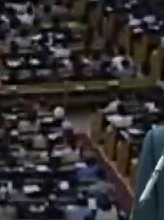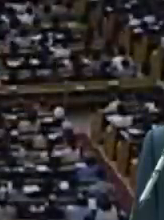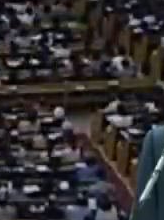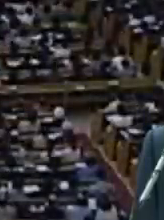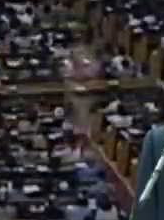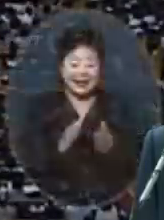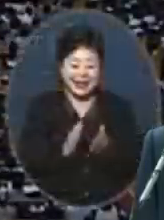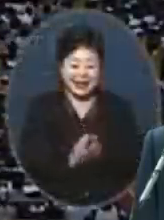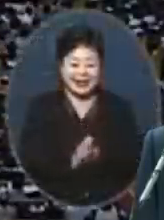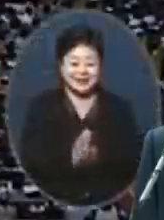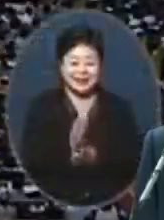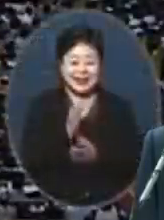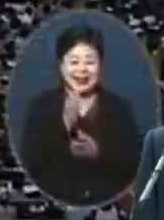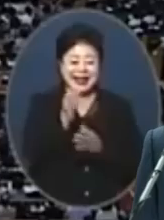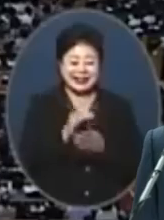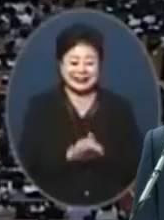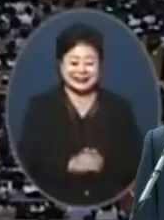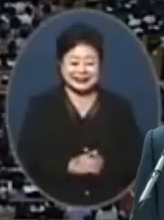할렐루야.